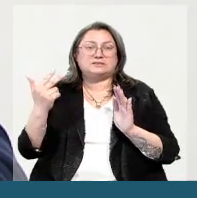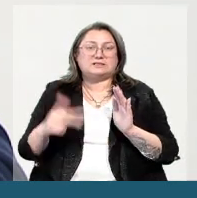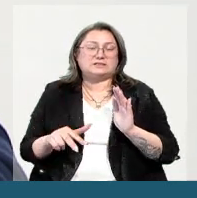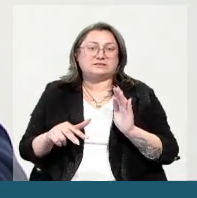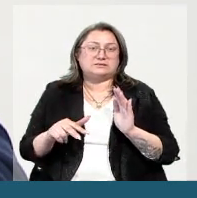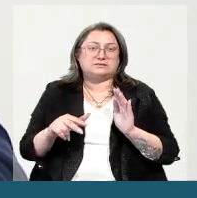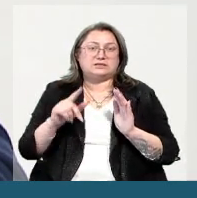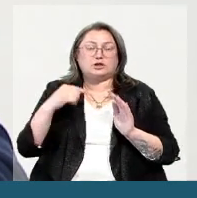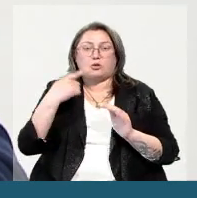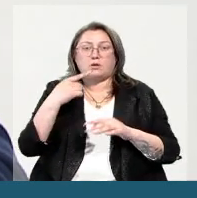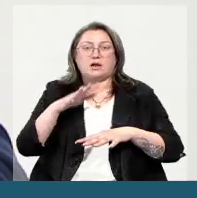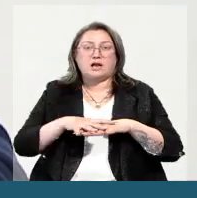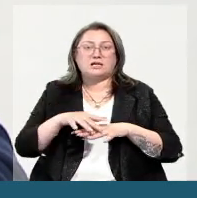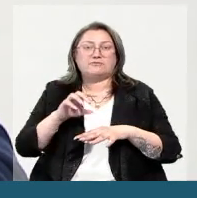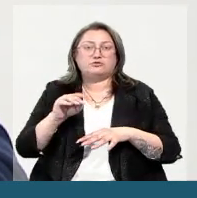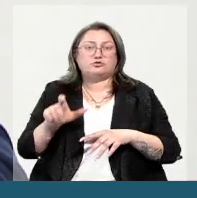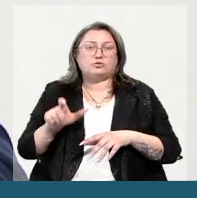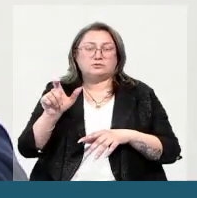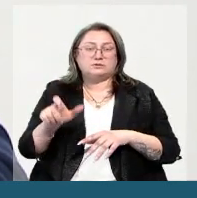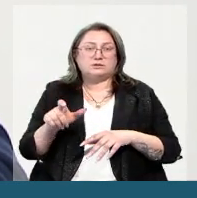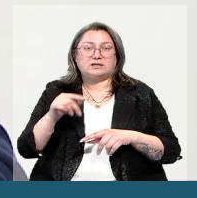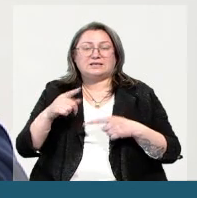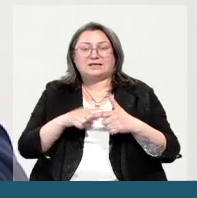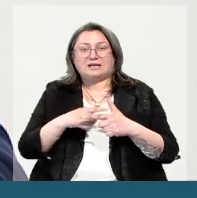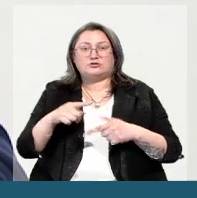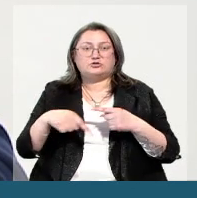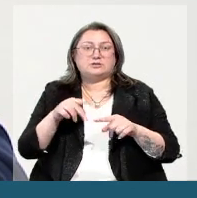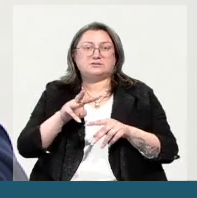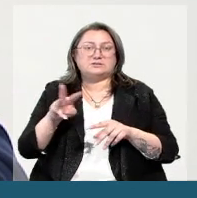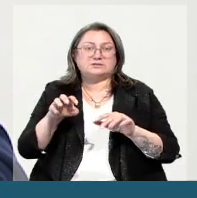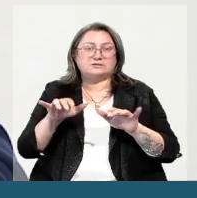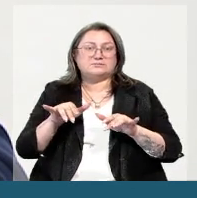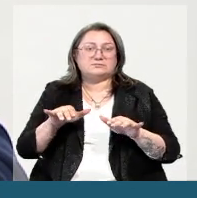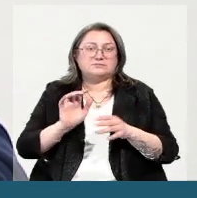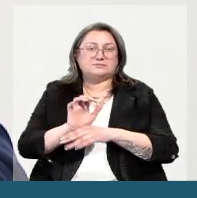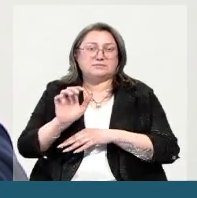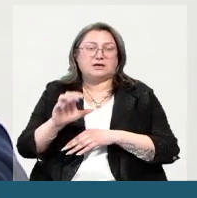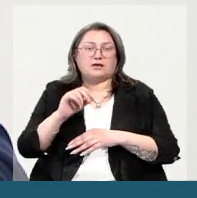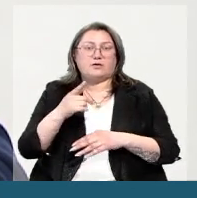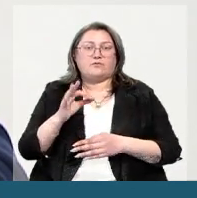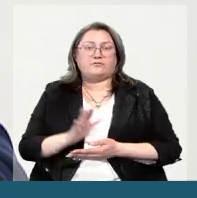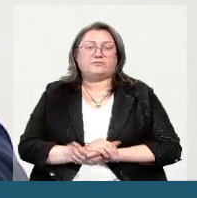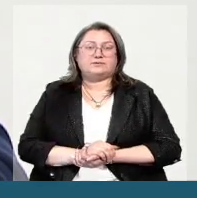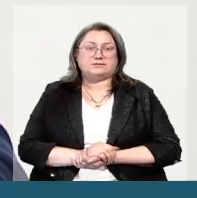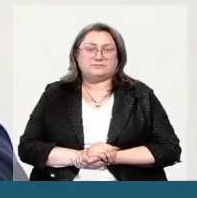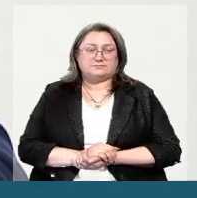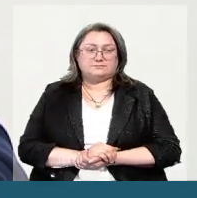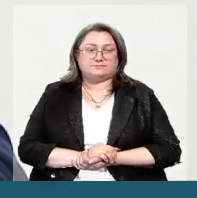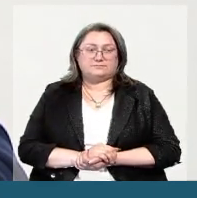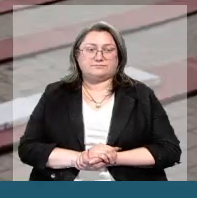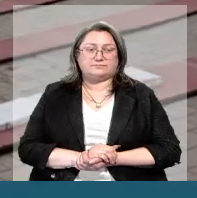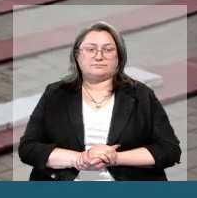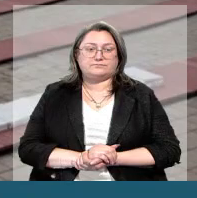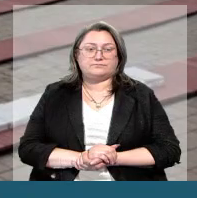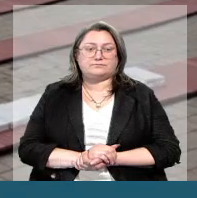сағат 9-н өлін өлден 17-ті 30-ға дейін жеке шот нөмірімен жүгінеді. Немесе электрондық үкмет порталар қылы өтініш береді.